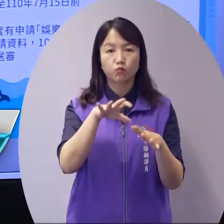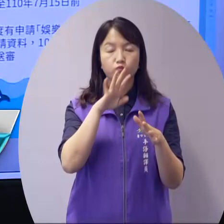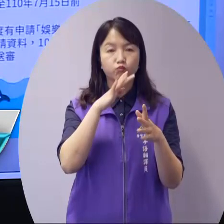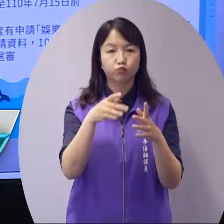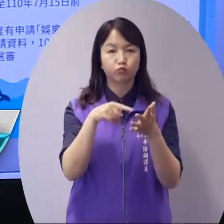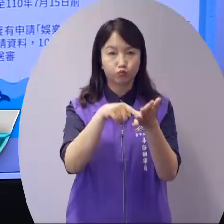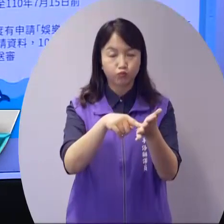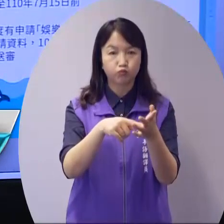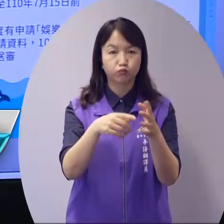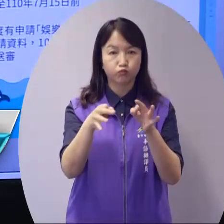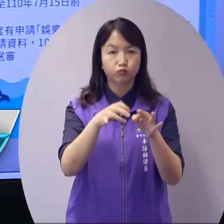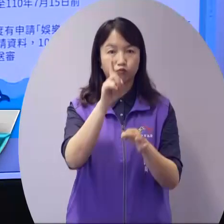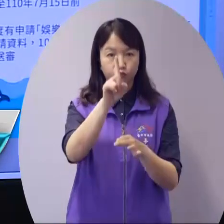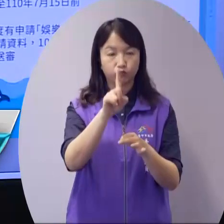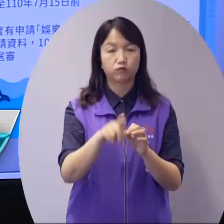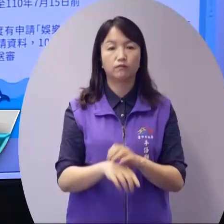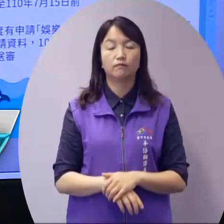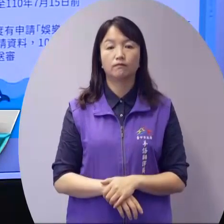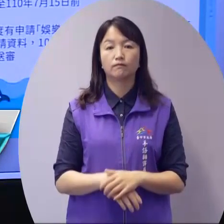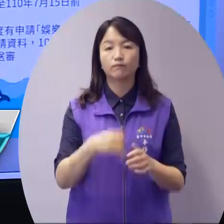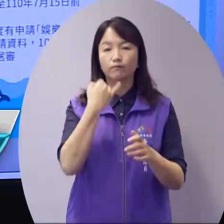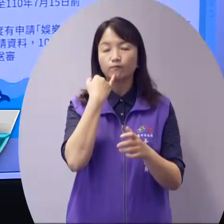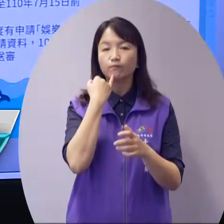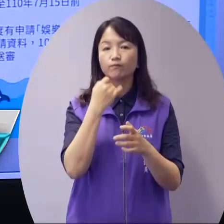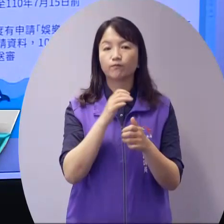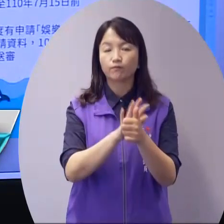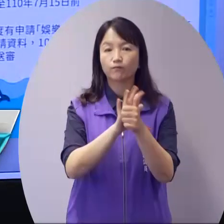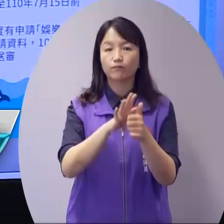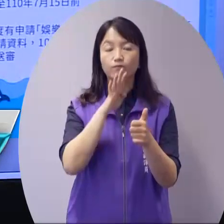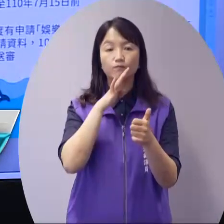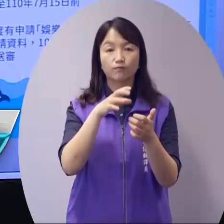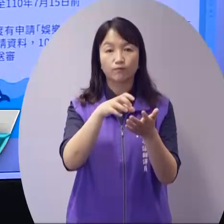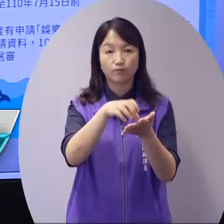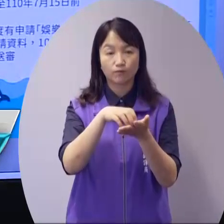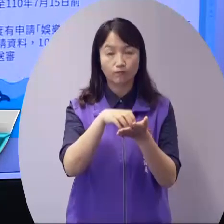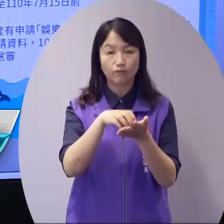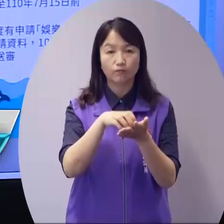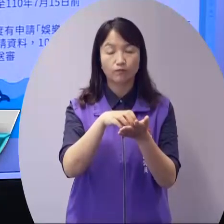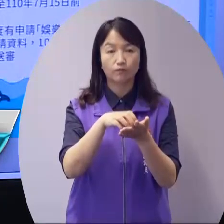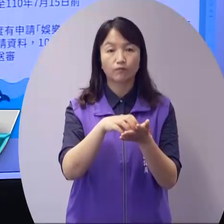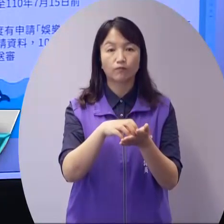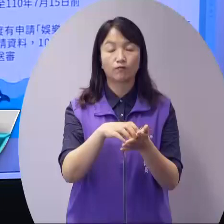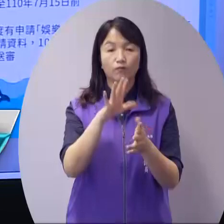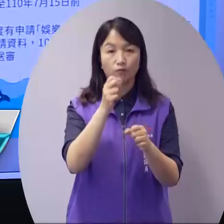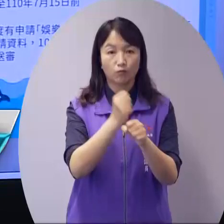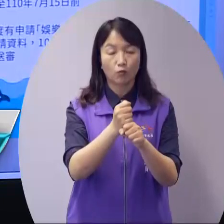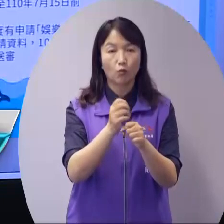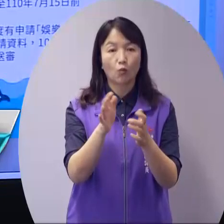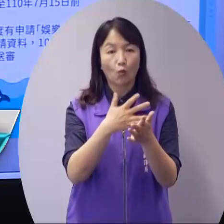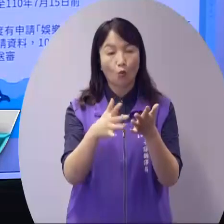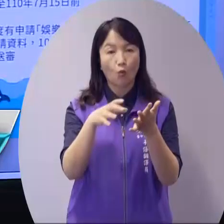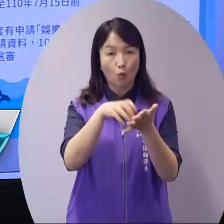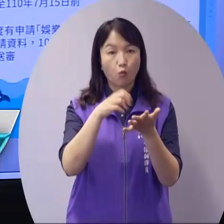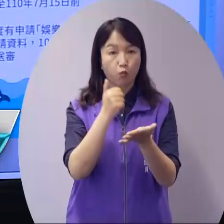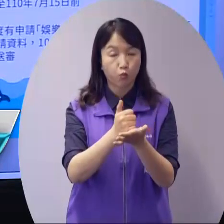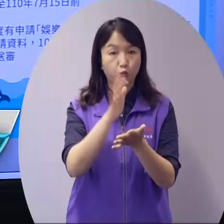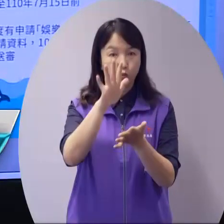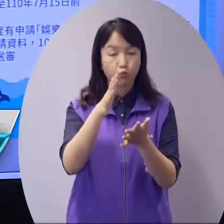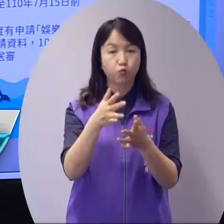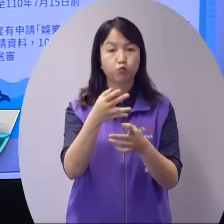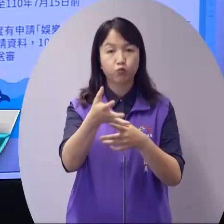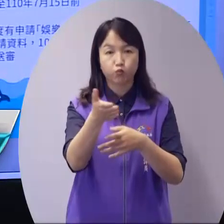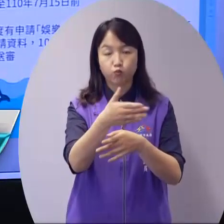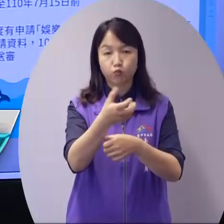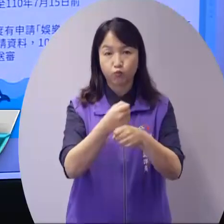业者。这样的一个措施，那您有娱乐业制造的这些业人